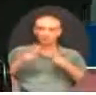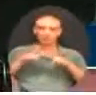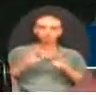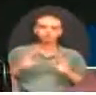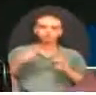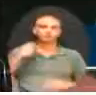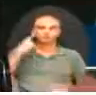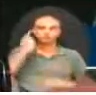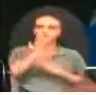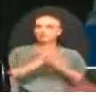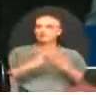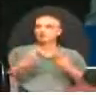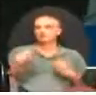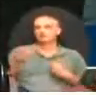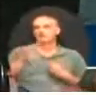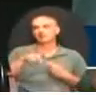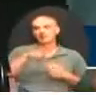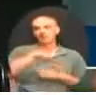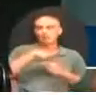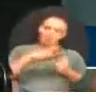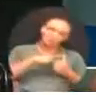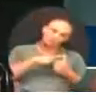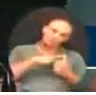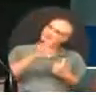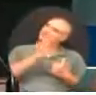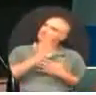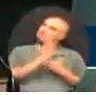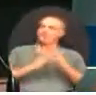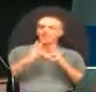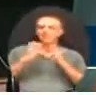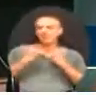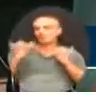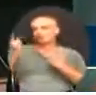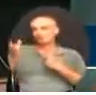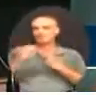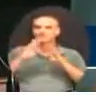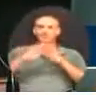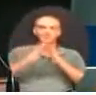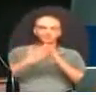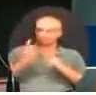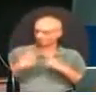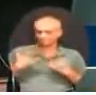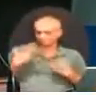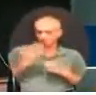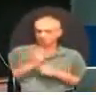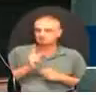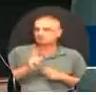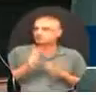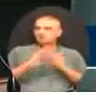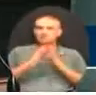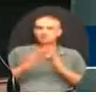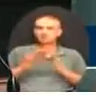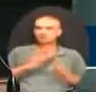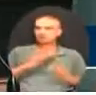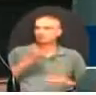נשאר כלום, ושמענו שחלק הולכים לילדי העוטף, וחלק לעיירות פיתוח באמצעות מתנסים. עד הרגע לא הצלחתי לגלות מתנס